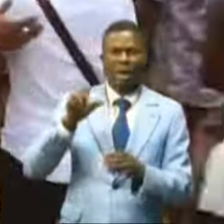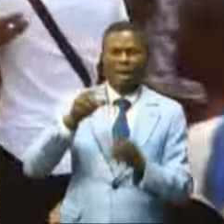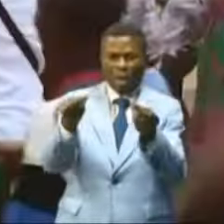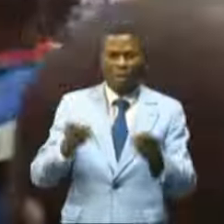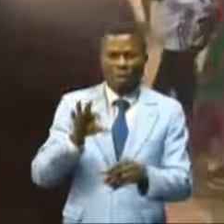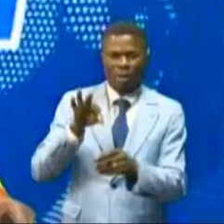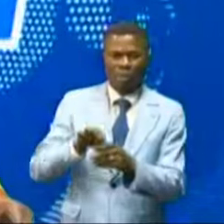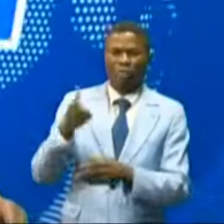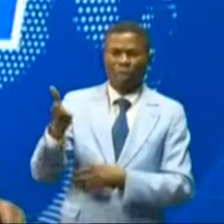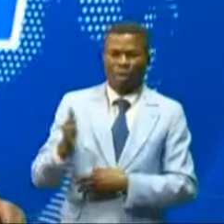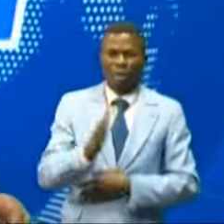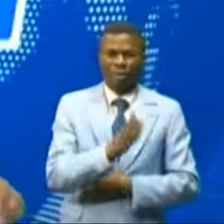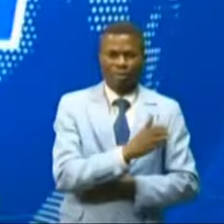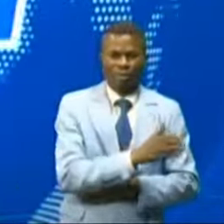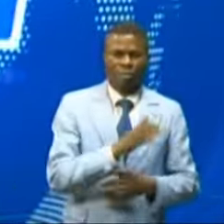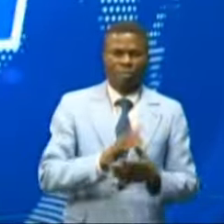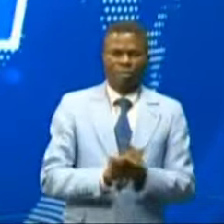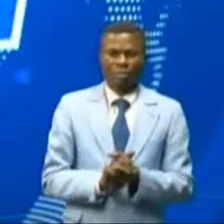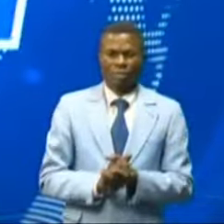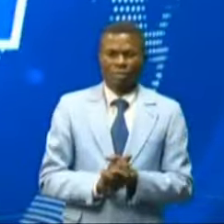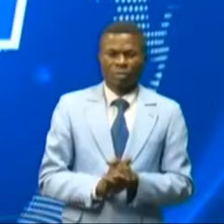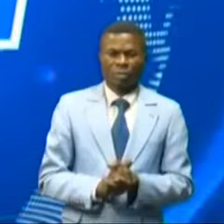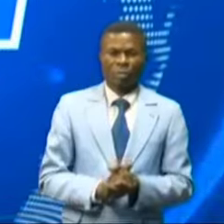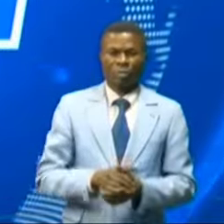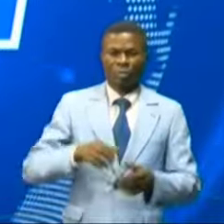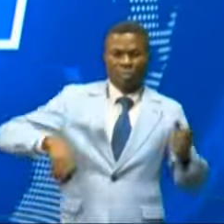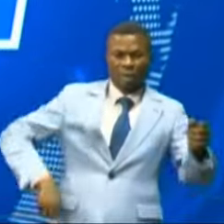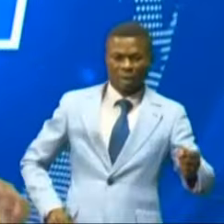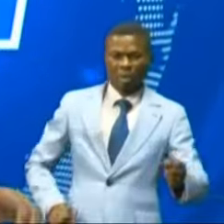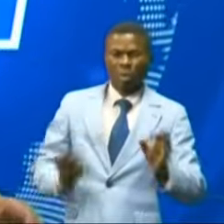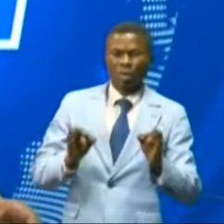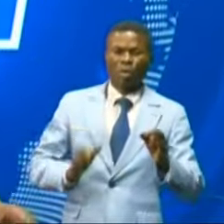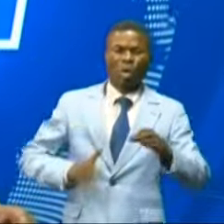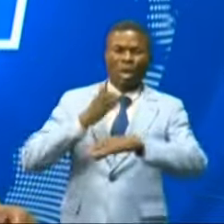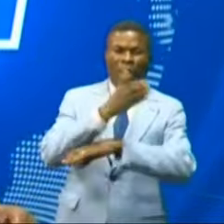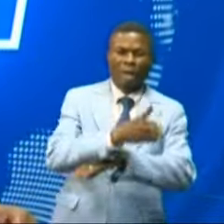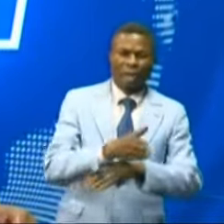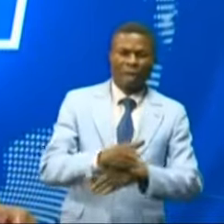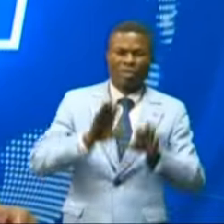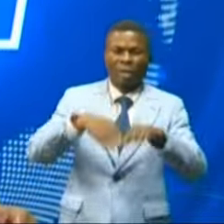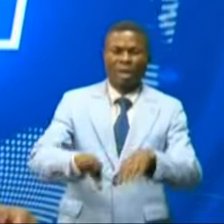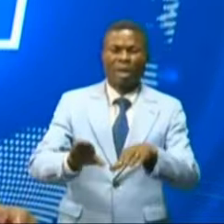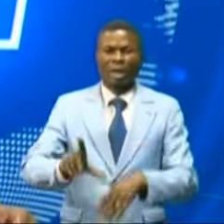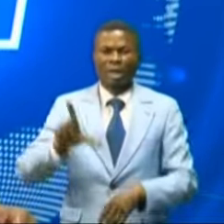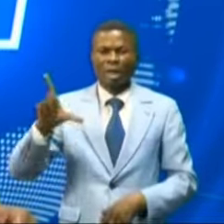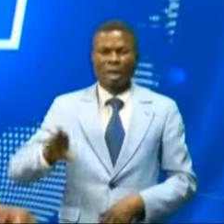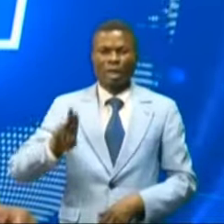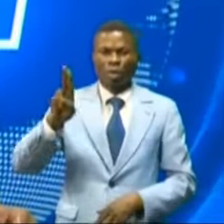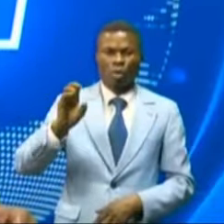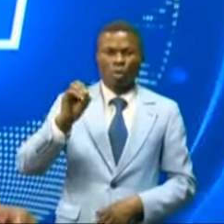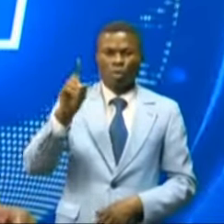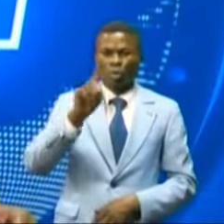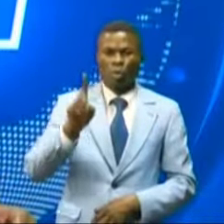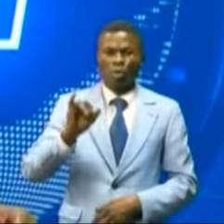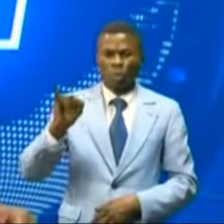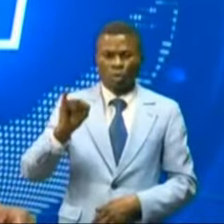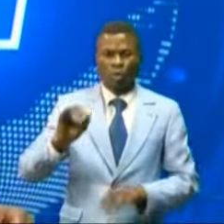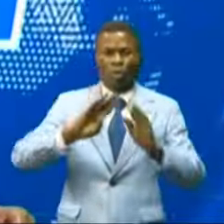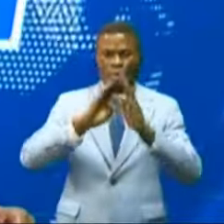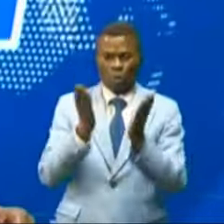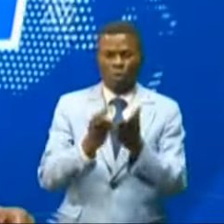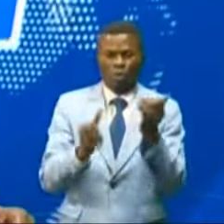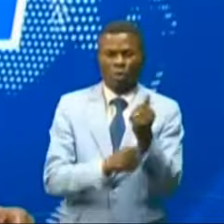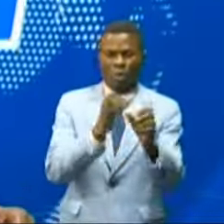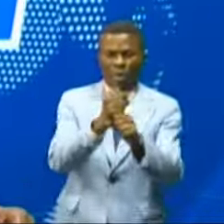Moukoko. Un nouveau bac pour la traversée à Luozi, province du Congo central. Le Force Vive s'implique pour